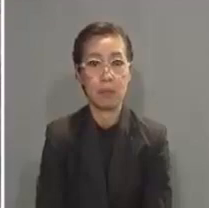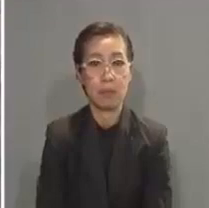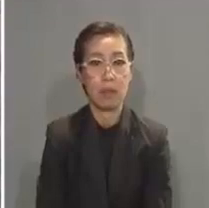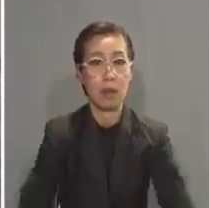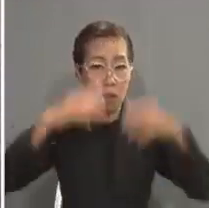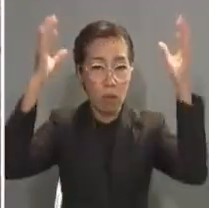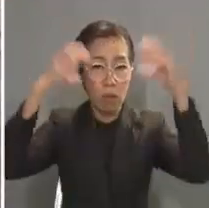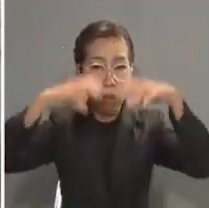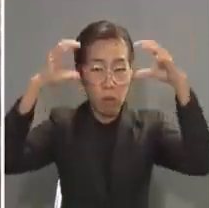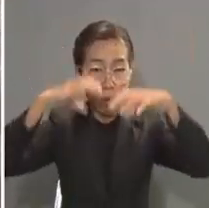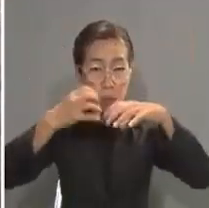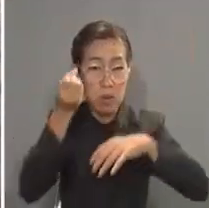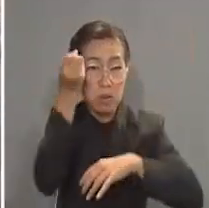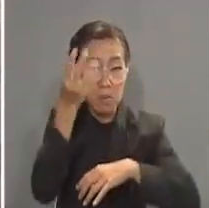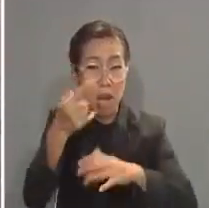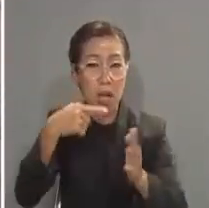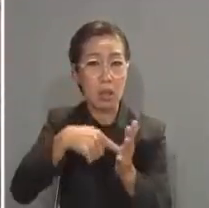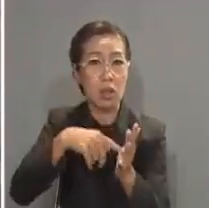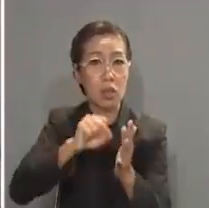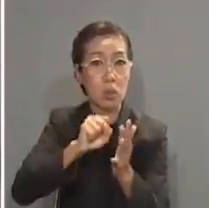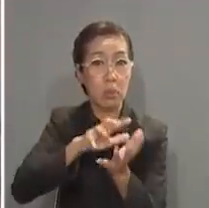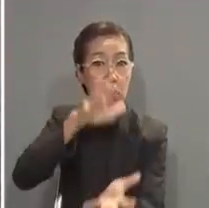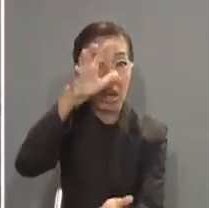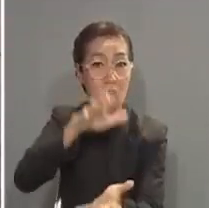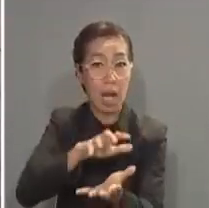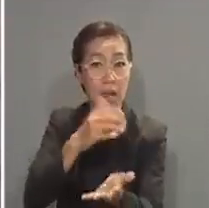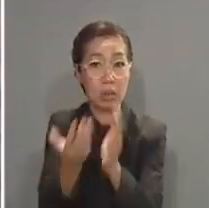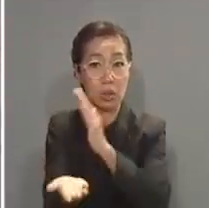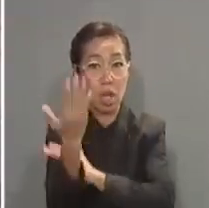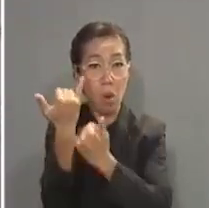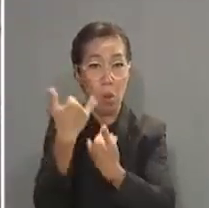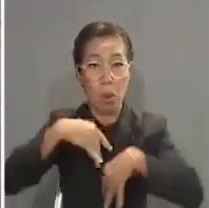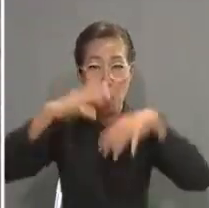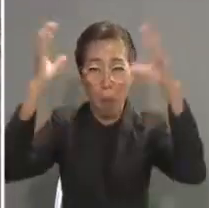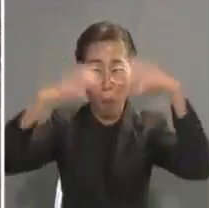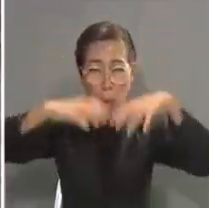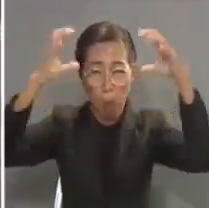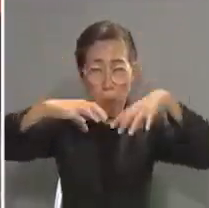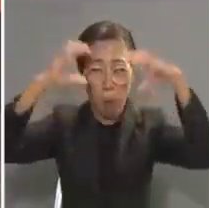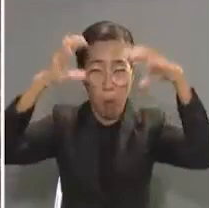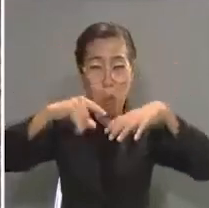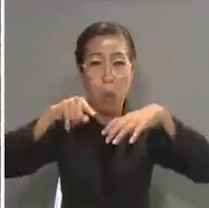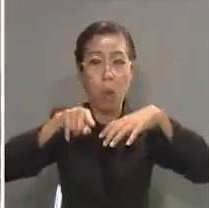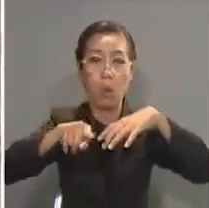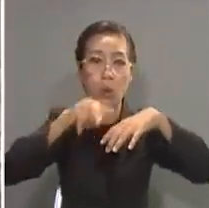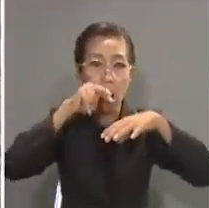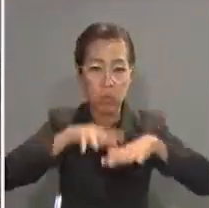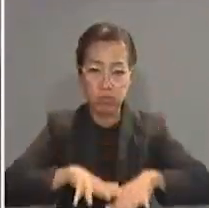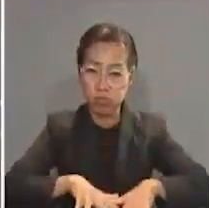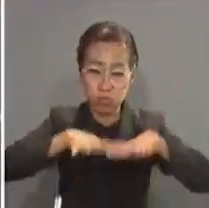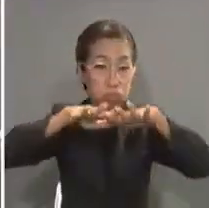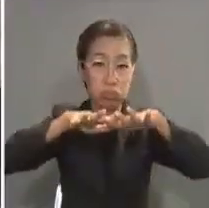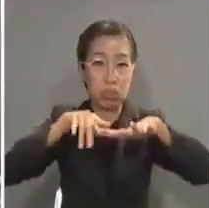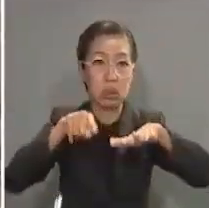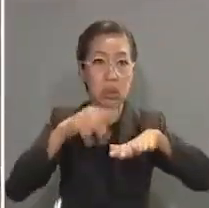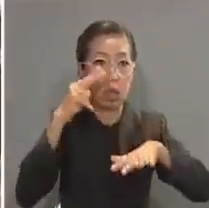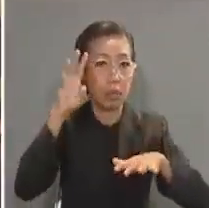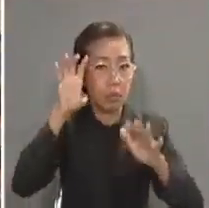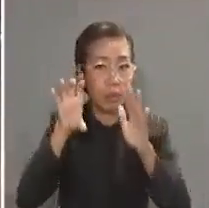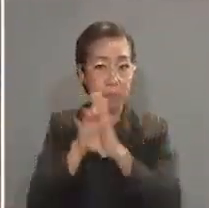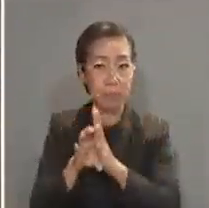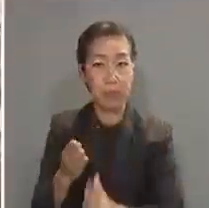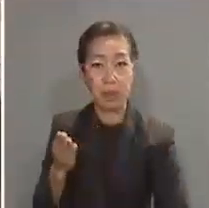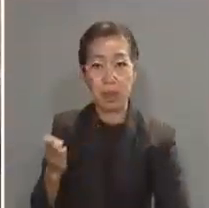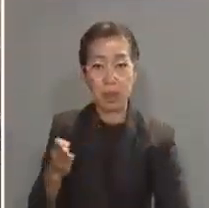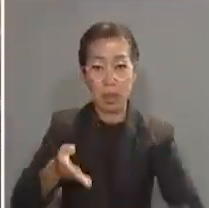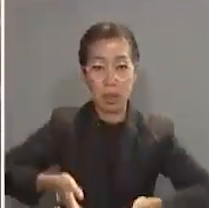ปริมาณฝนทตกในพื้ทจหวสมรปาการเมชงเช้าวันนี้ก็ถอวาตกหนักมาก ทำให้มน้ำทวมทันทีโดเฉ้นสี